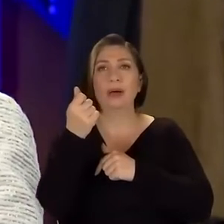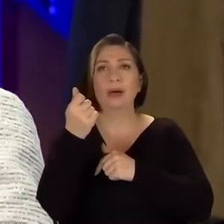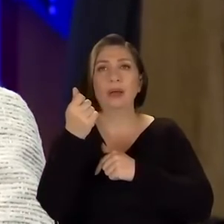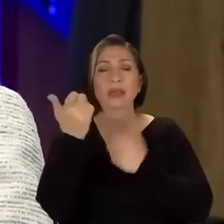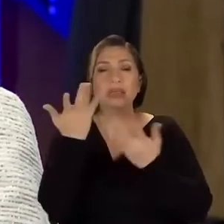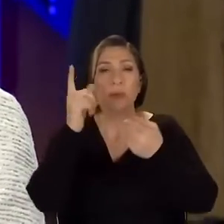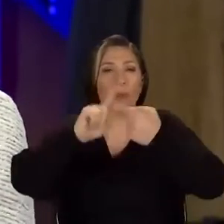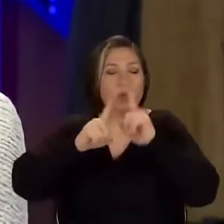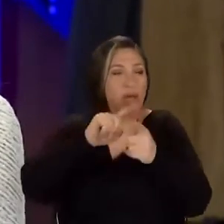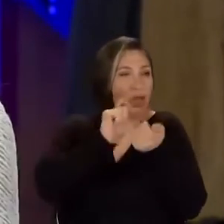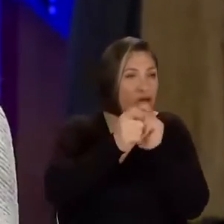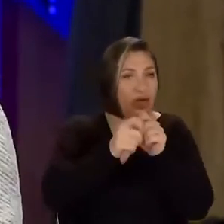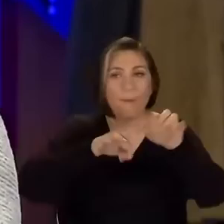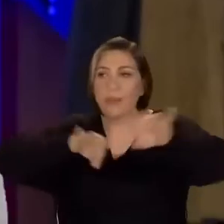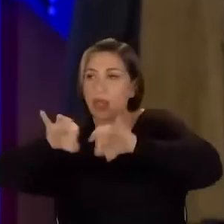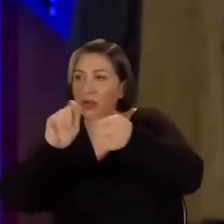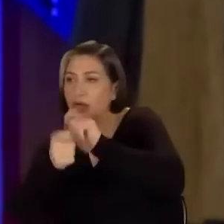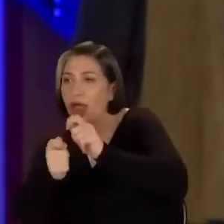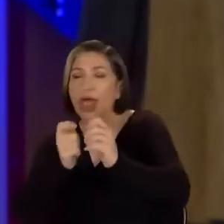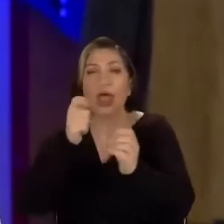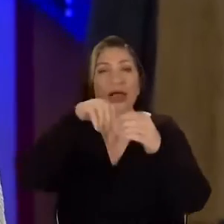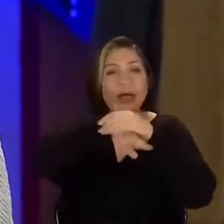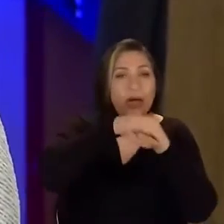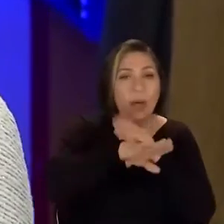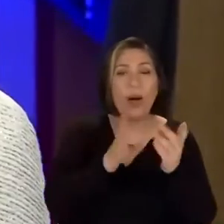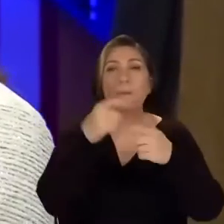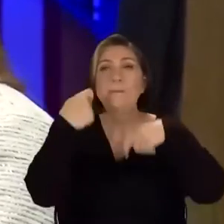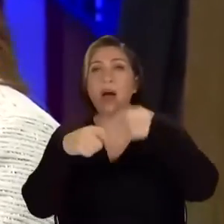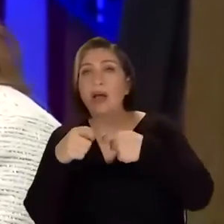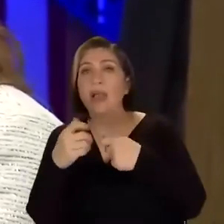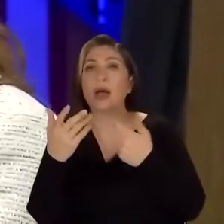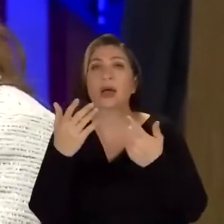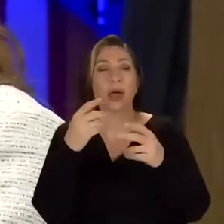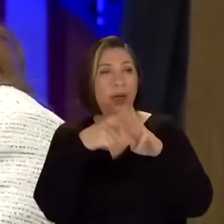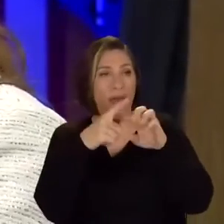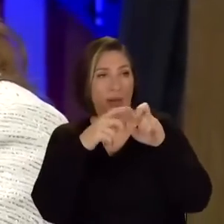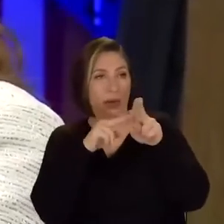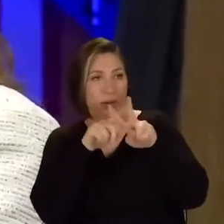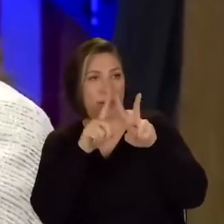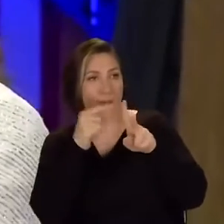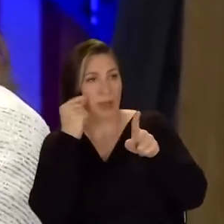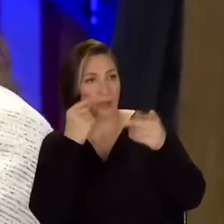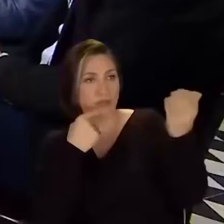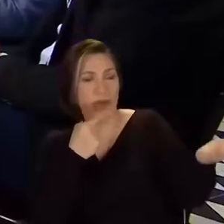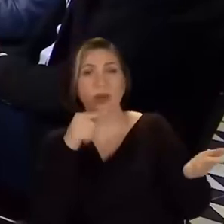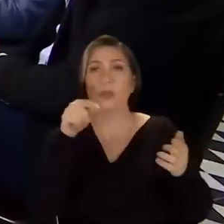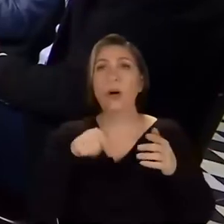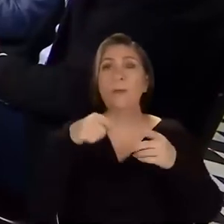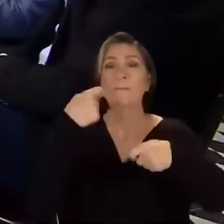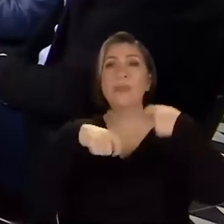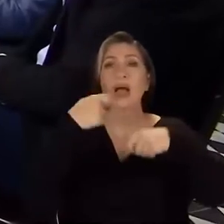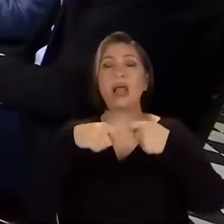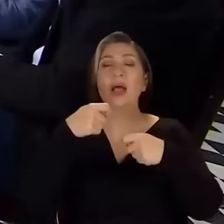işte politikalar değişti, stratejiler, yatırımlar, para nasıl, bankalar işte Erkan Bey de söyledi. Bankalar da kripto